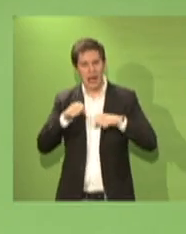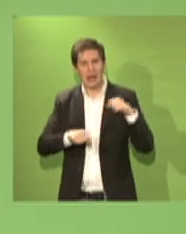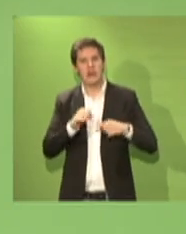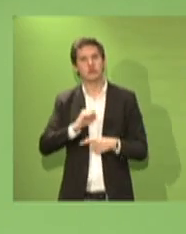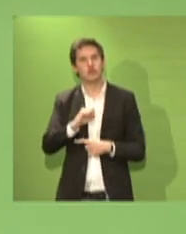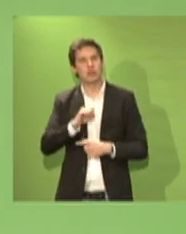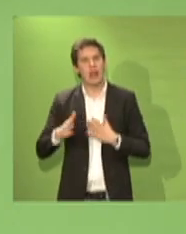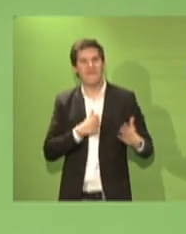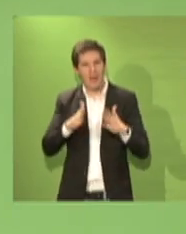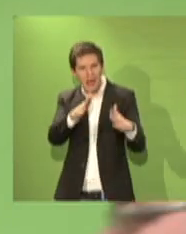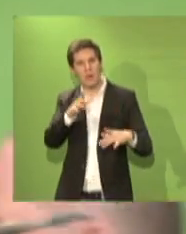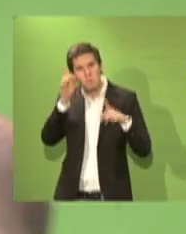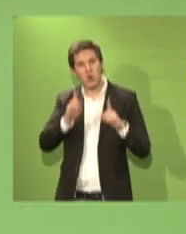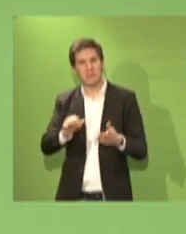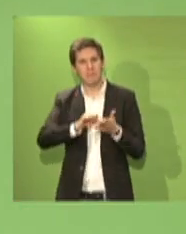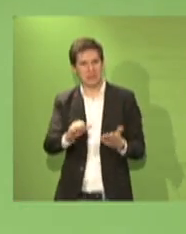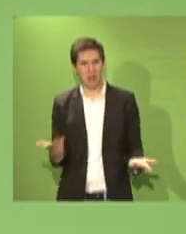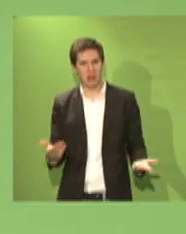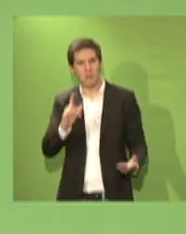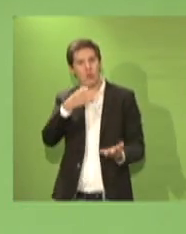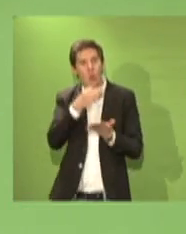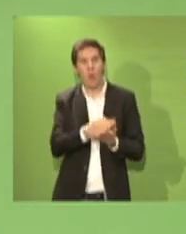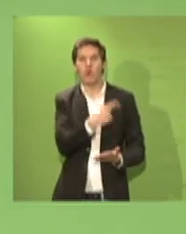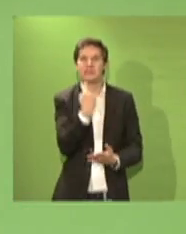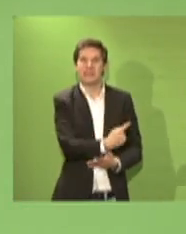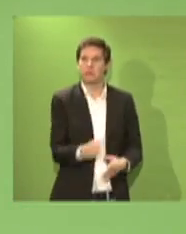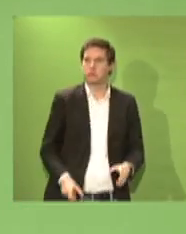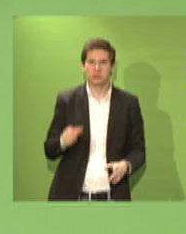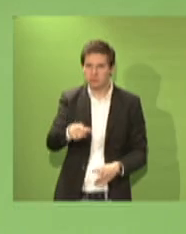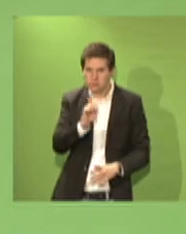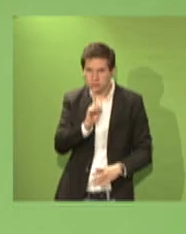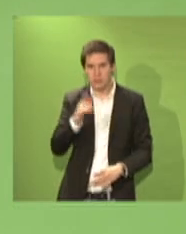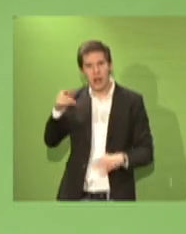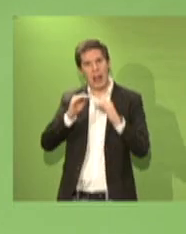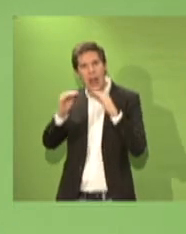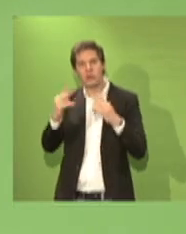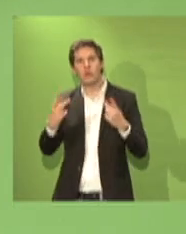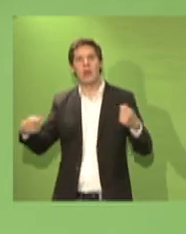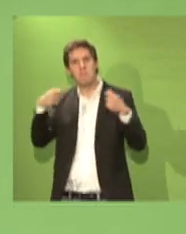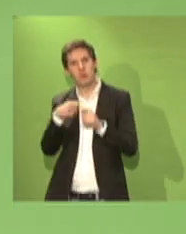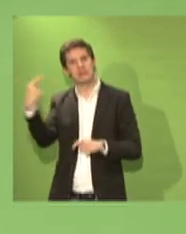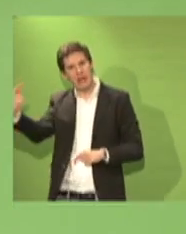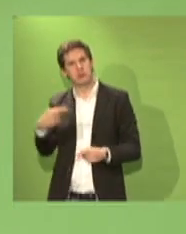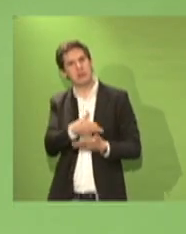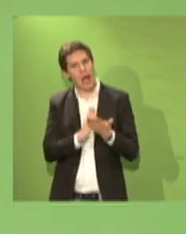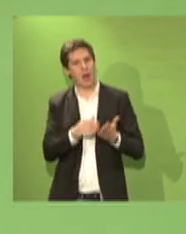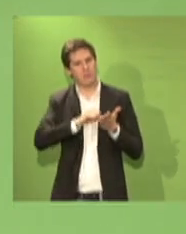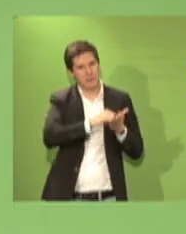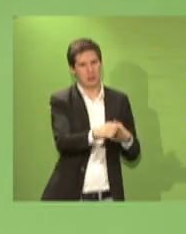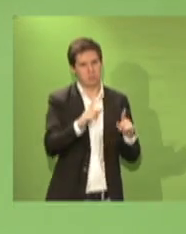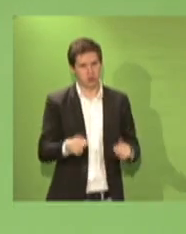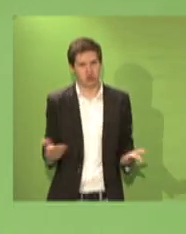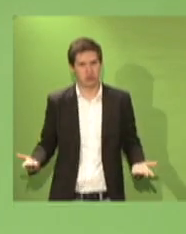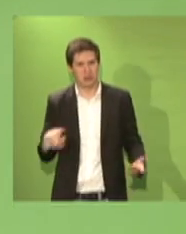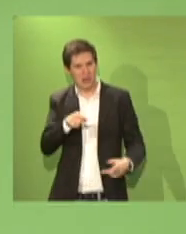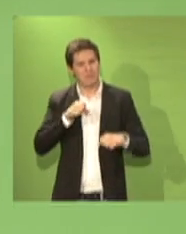für die Umsetzung finanziert werden, dass die Kommunen nicht auf den Kosten hängen bleiben, sondern dass Land und Bund auch sich an den Kosten vernünftig beteiligen und